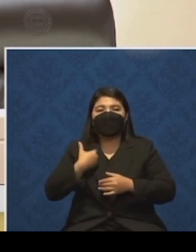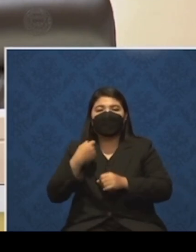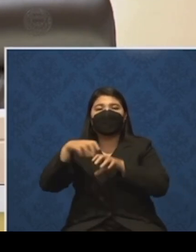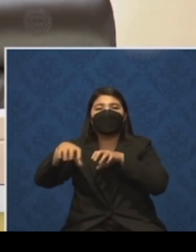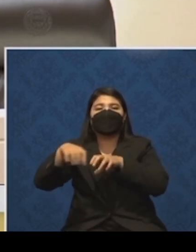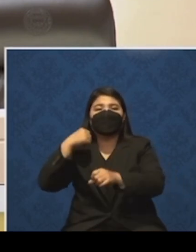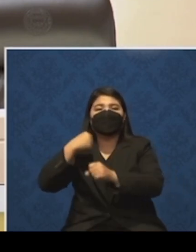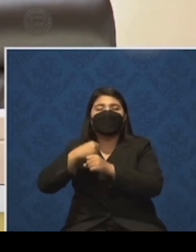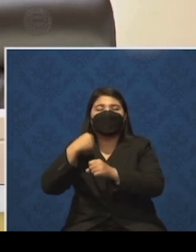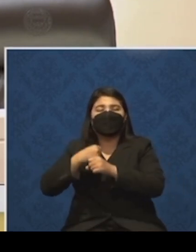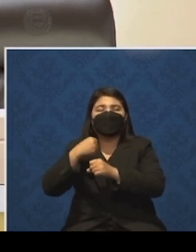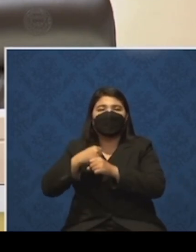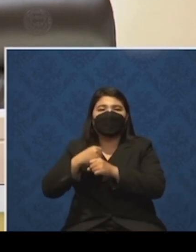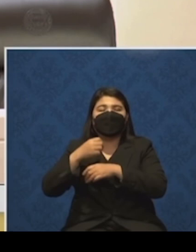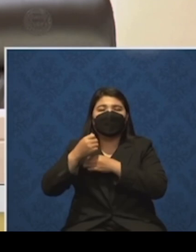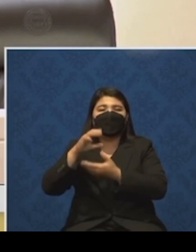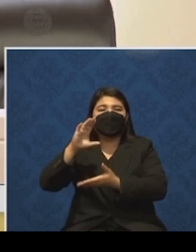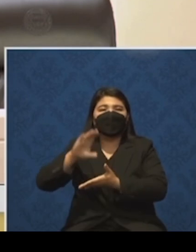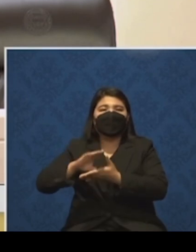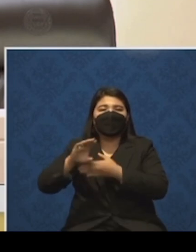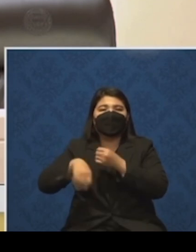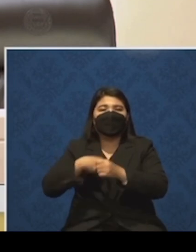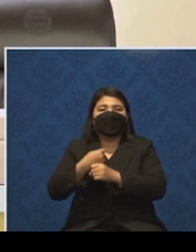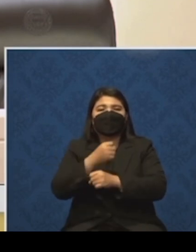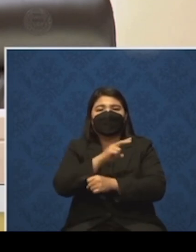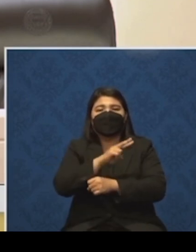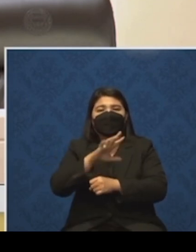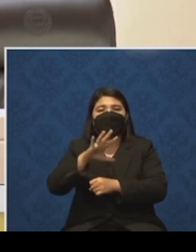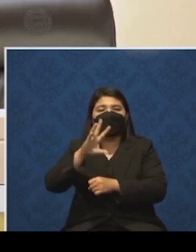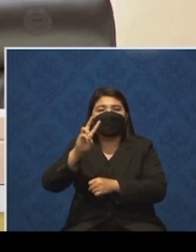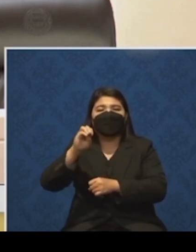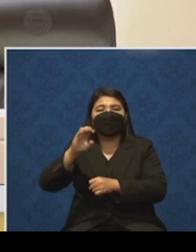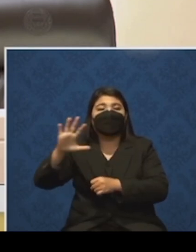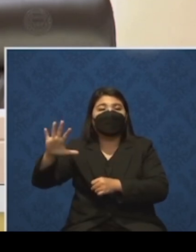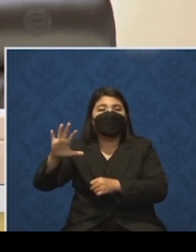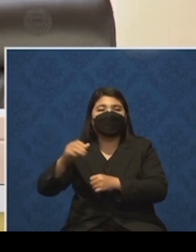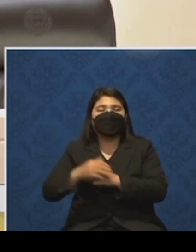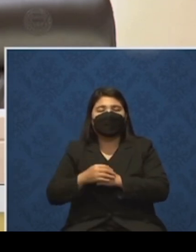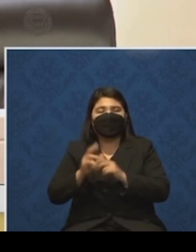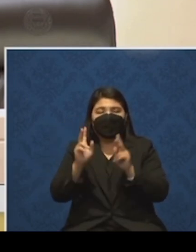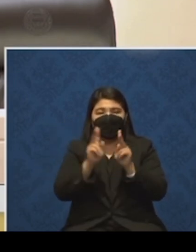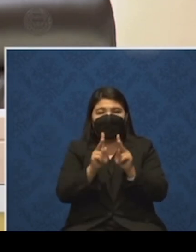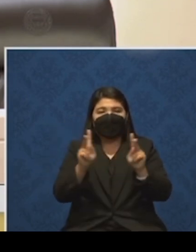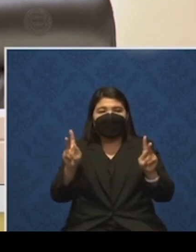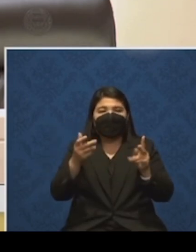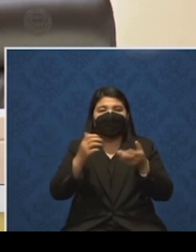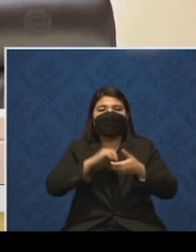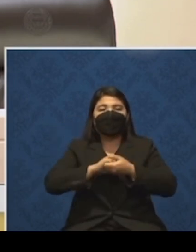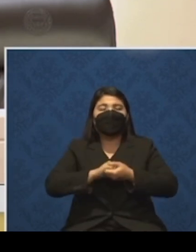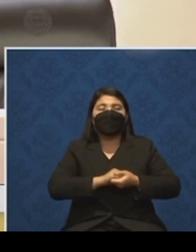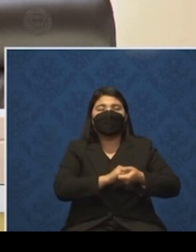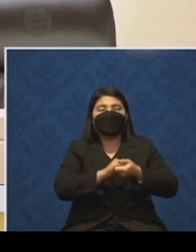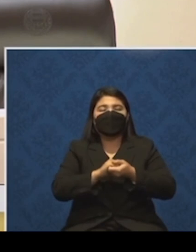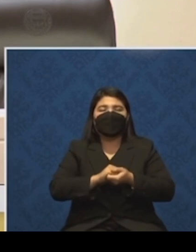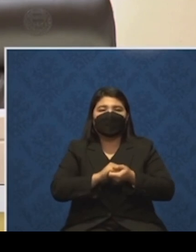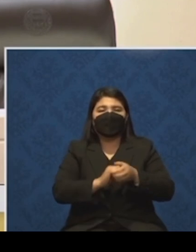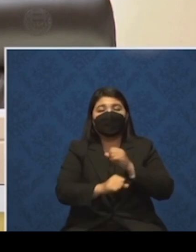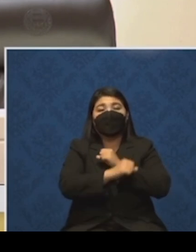รมประจำปีงบประมาณ2565โดยคณะกรรมการความร่วมมือการป้องกันการทุจ